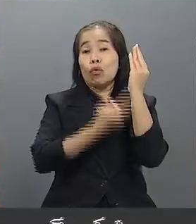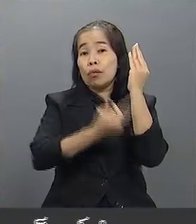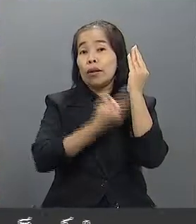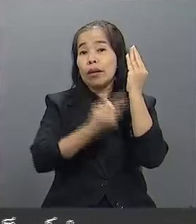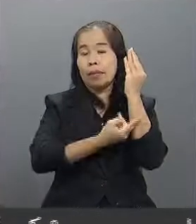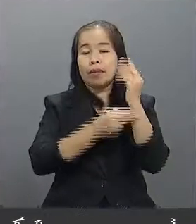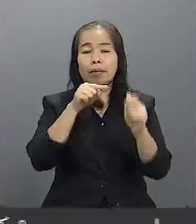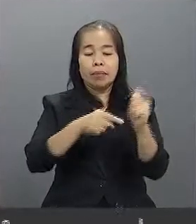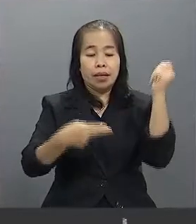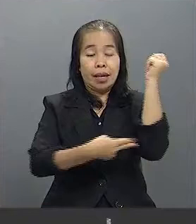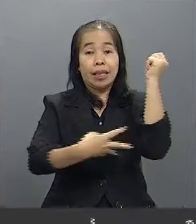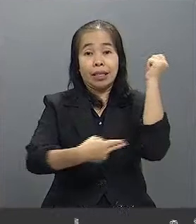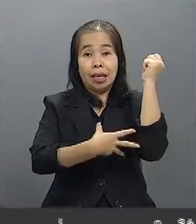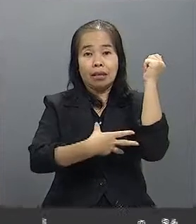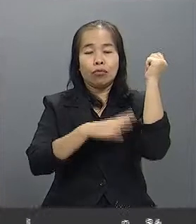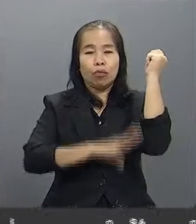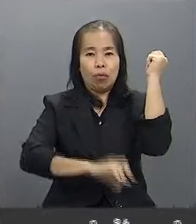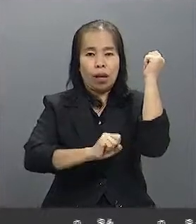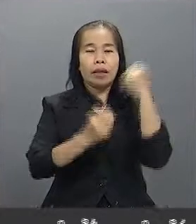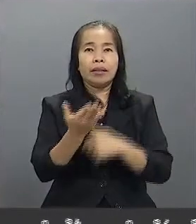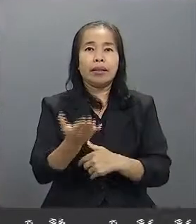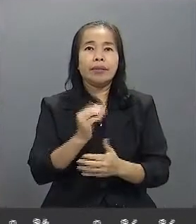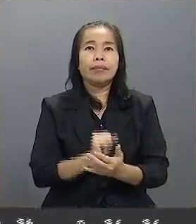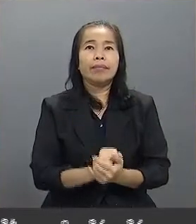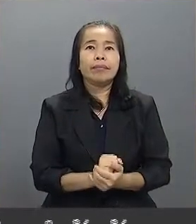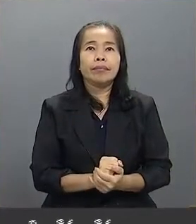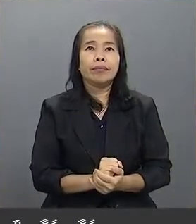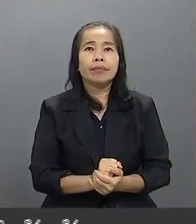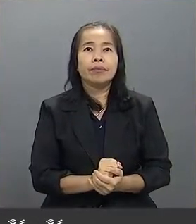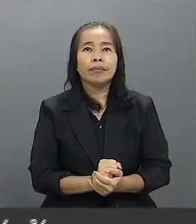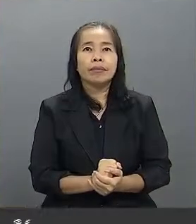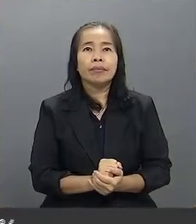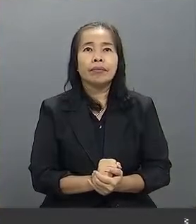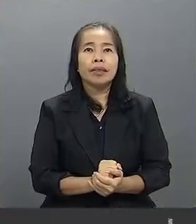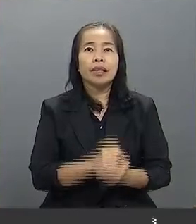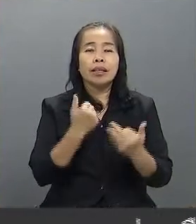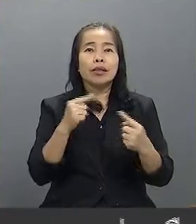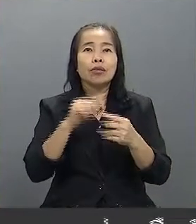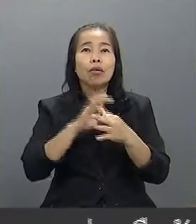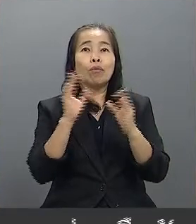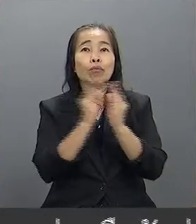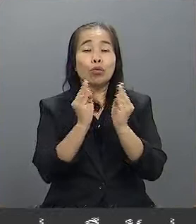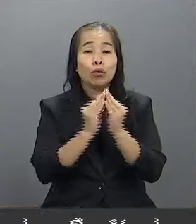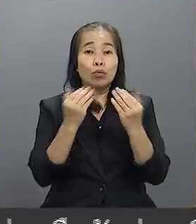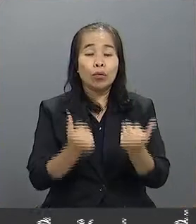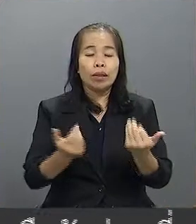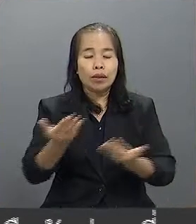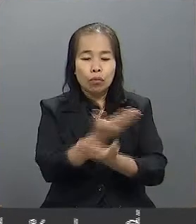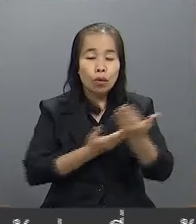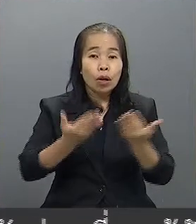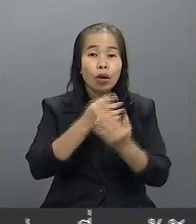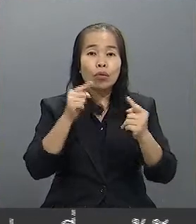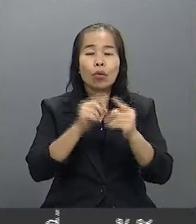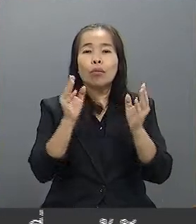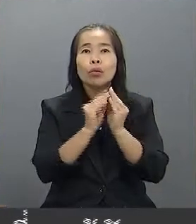จังหวัดสงขลาคุณพัชราคะการประชุมของส.อบตวันนี้ค่ะเป็นการประชุมเพื่อที่จะพูด